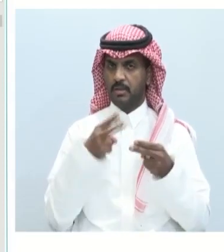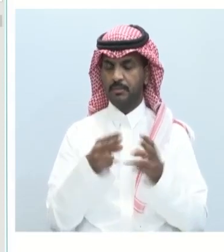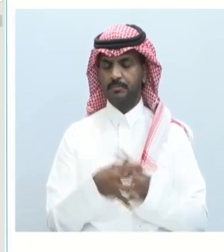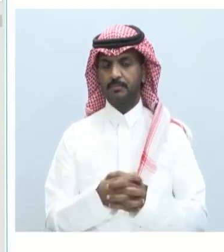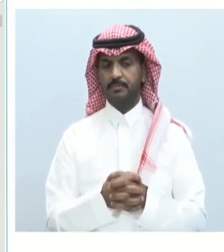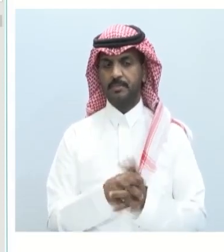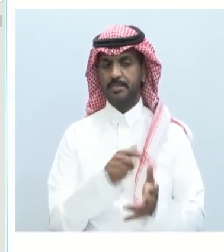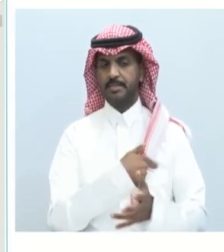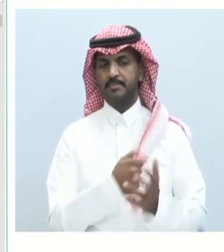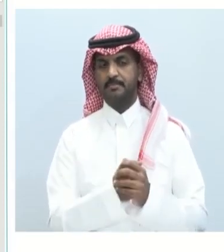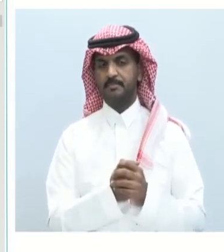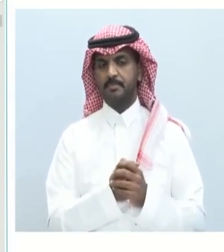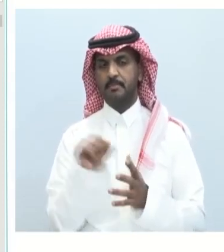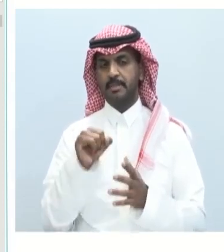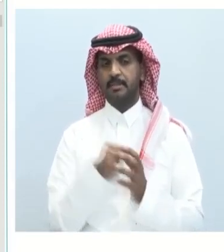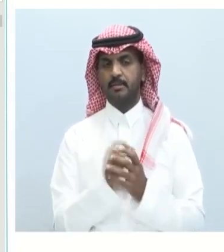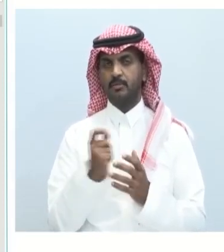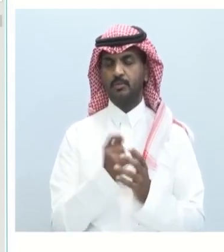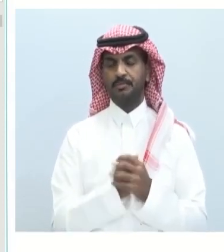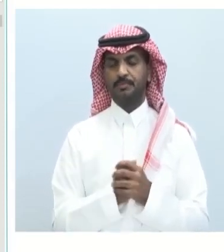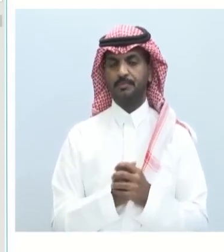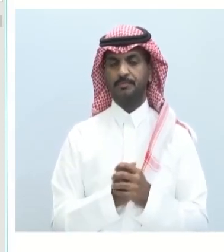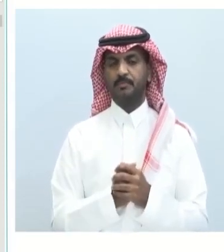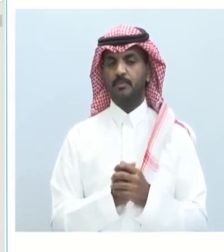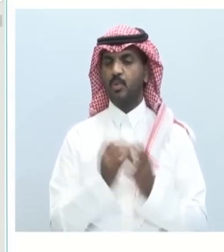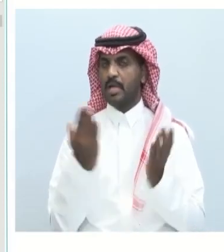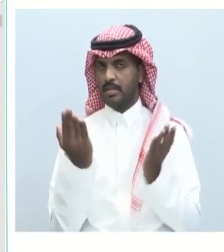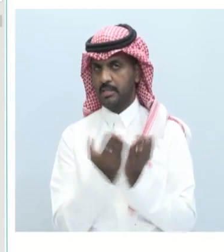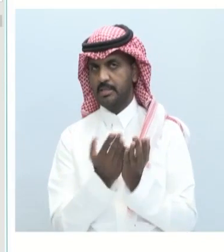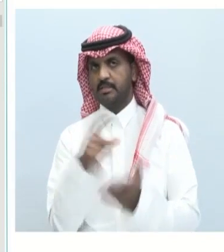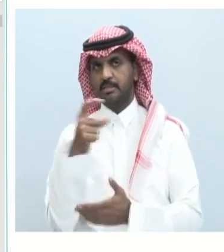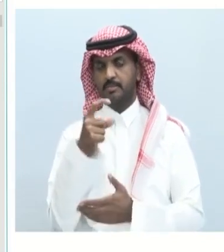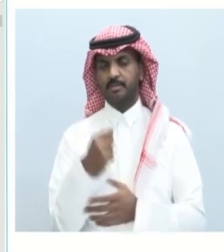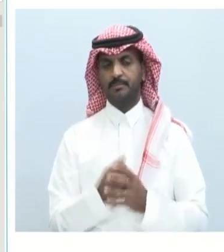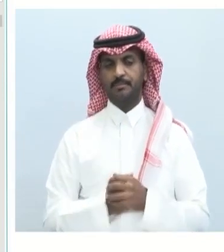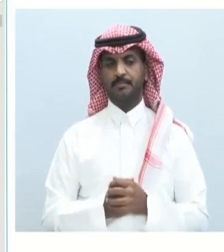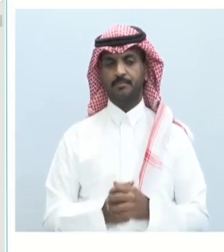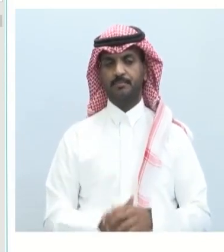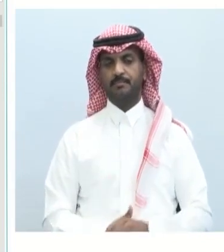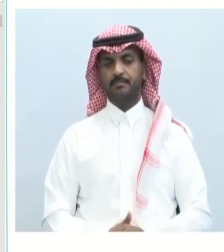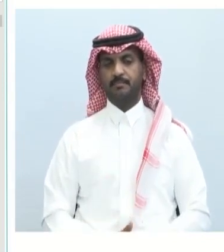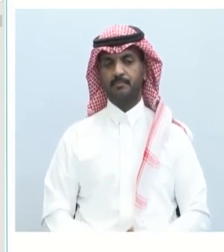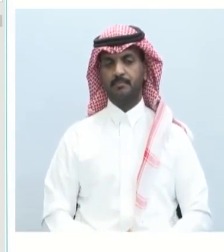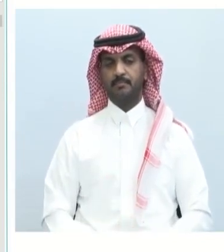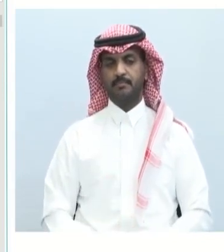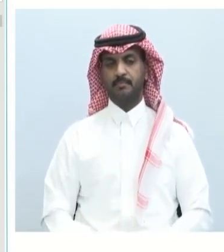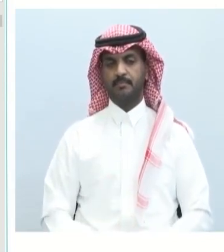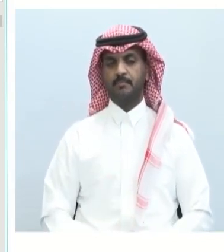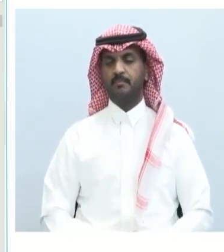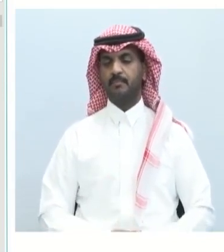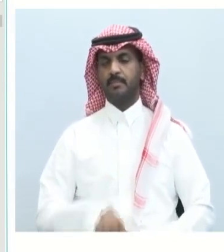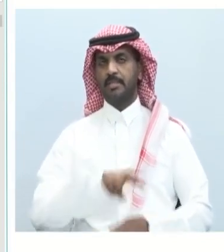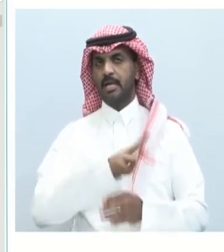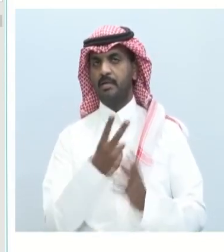اسم الماده على سبيل المثال نكتب الدراسات الاسلاميه ونلاحظ تغير الرقم